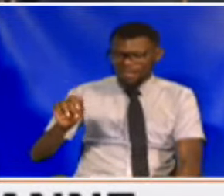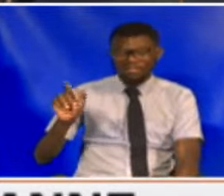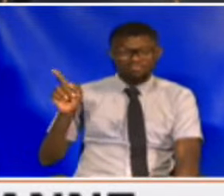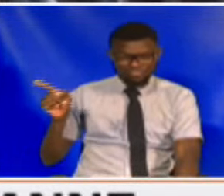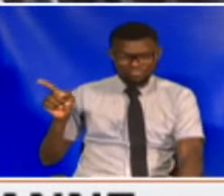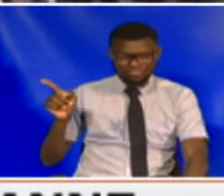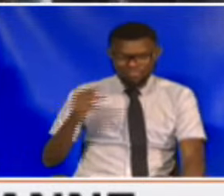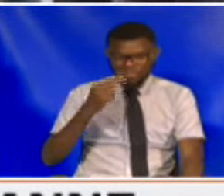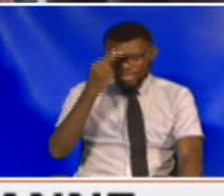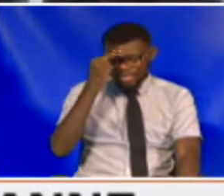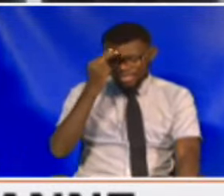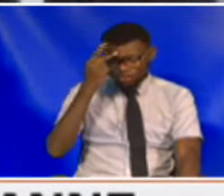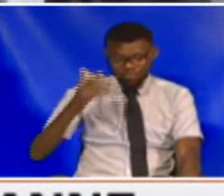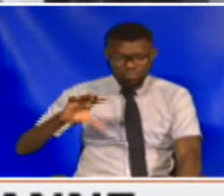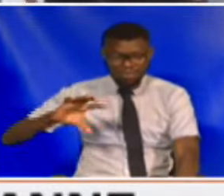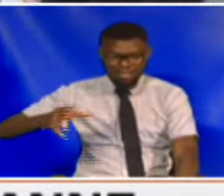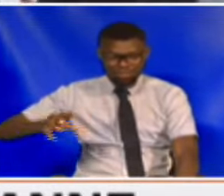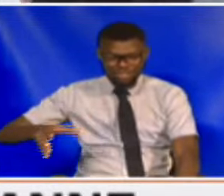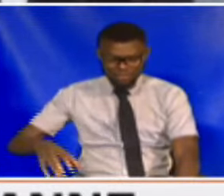ya Narok.